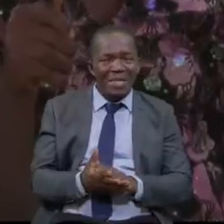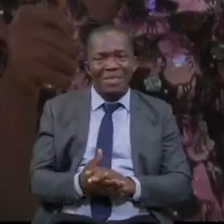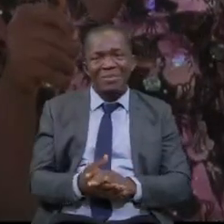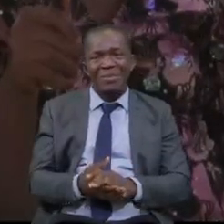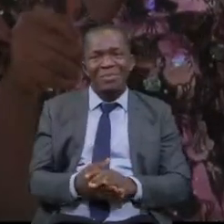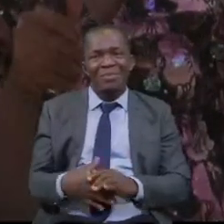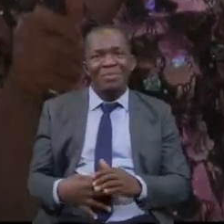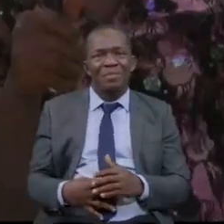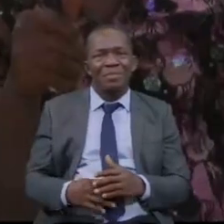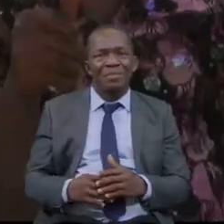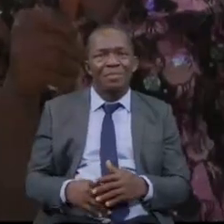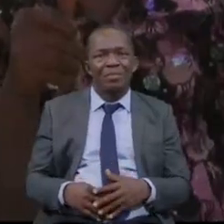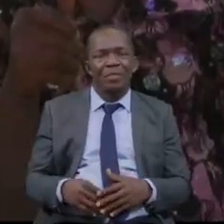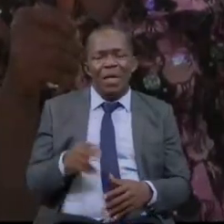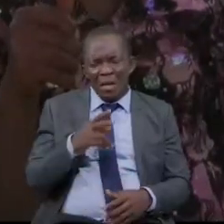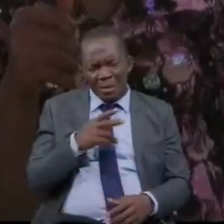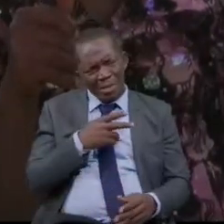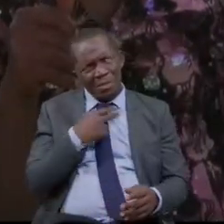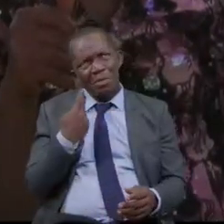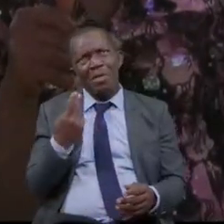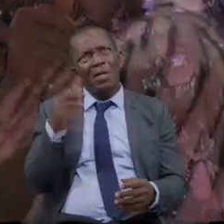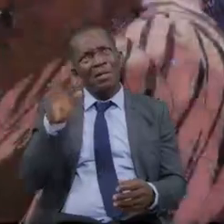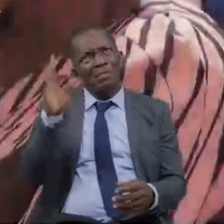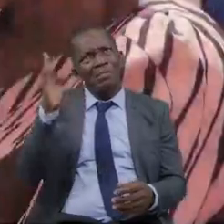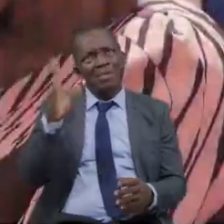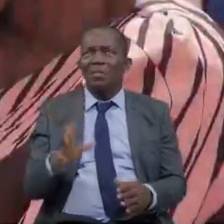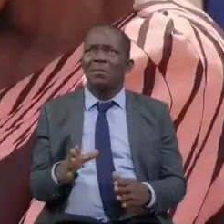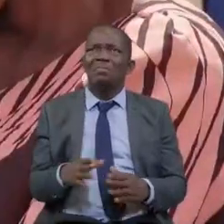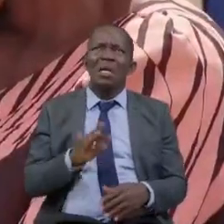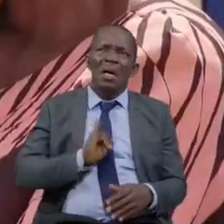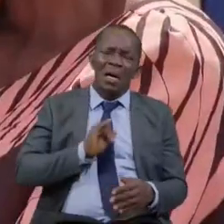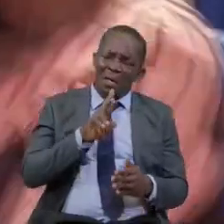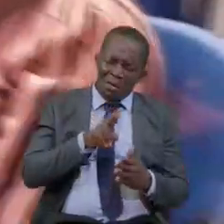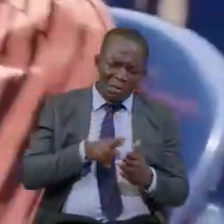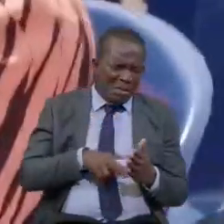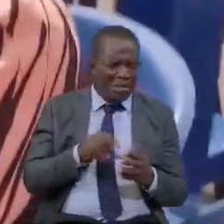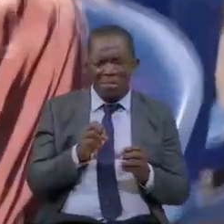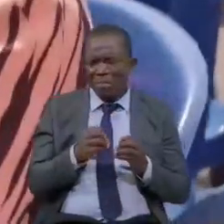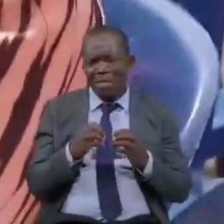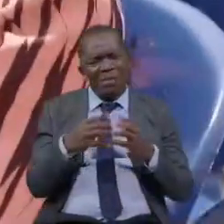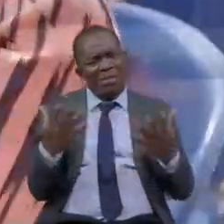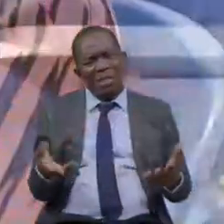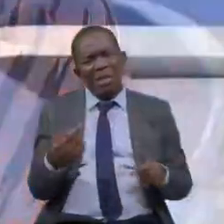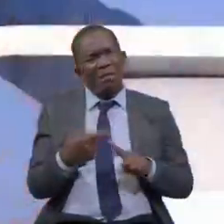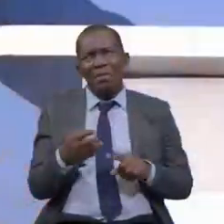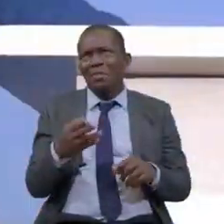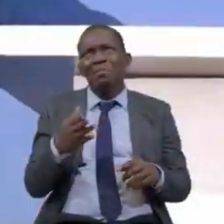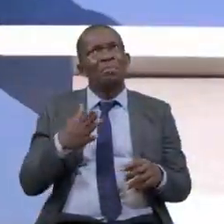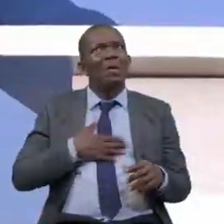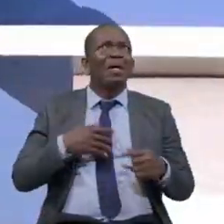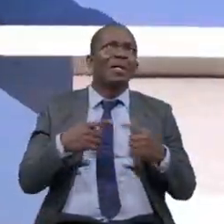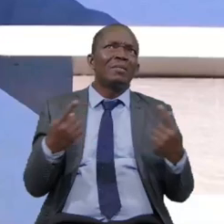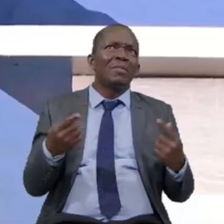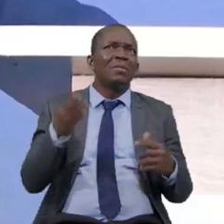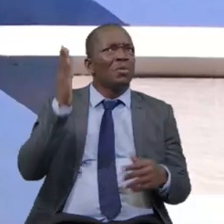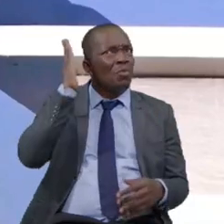Pasteur, je lis beaucoup, mais les ennemis ne me permettent pas de retenir ce que je lis.